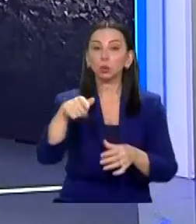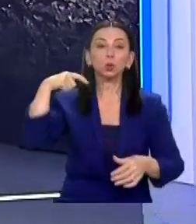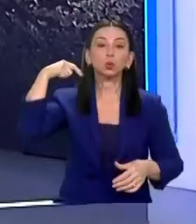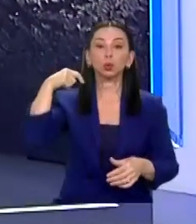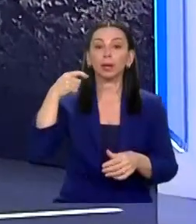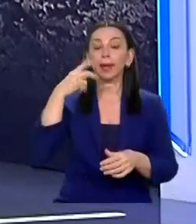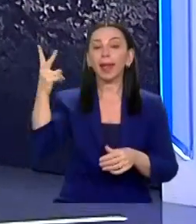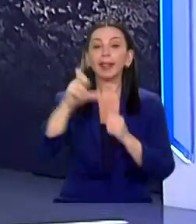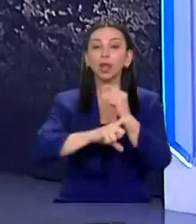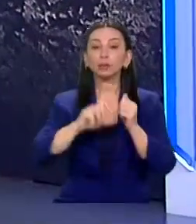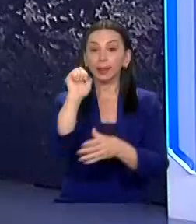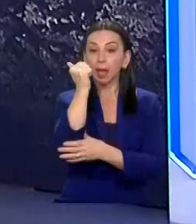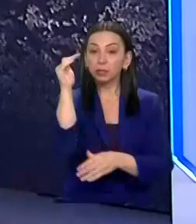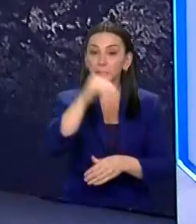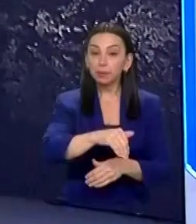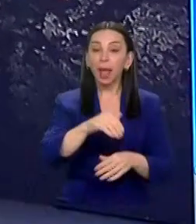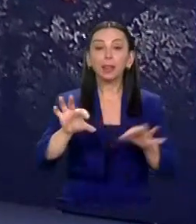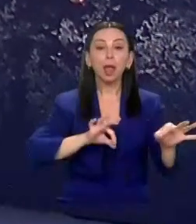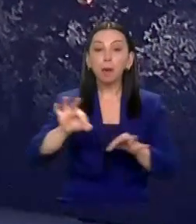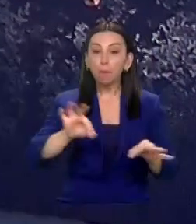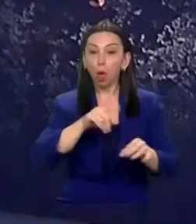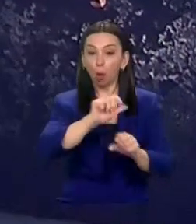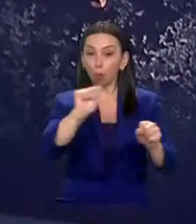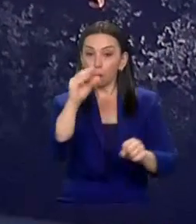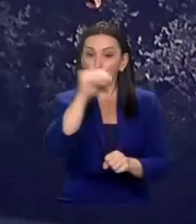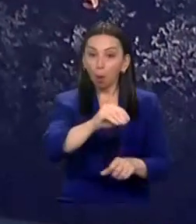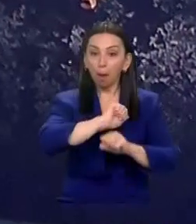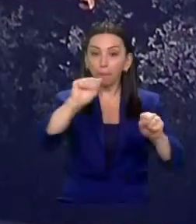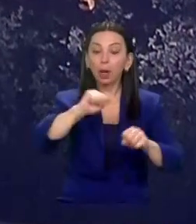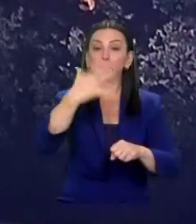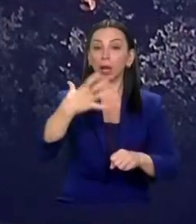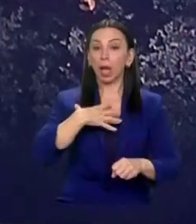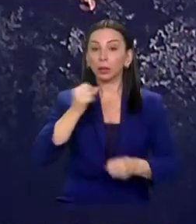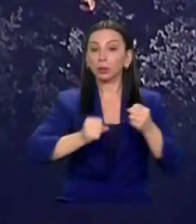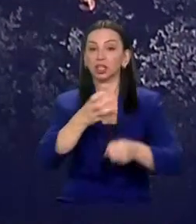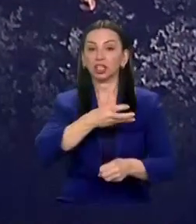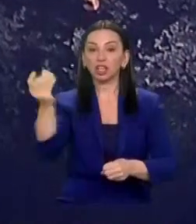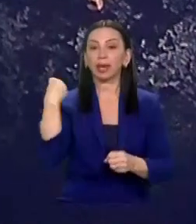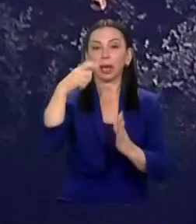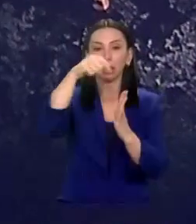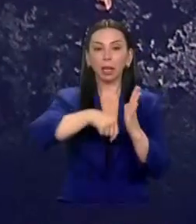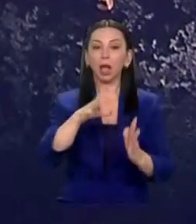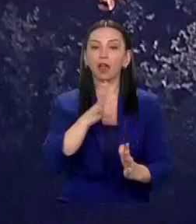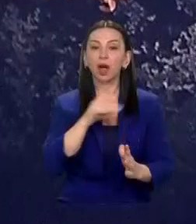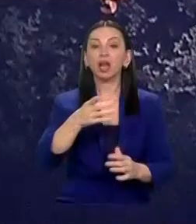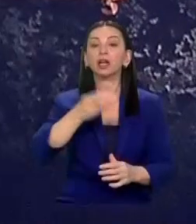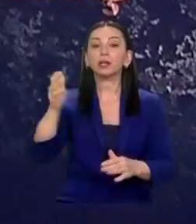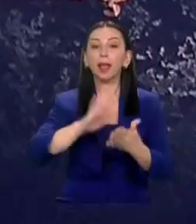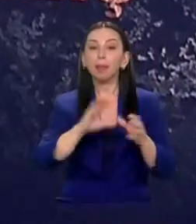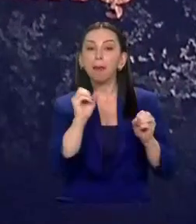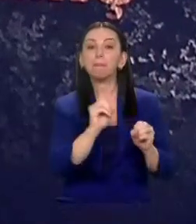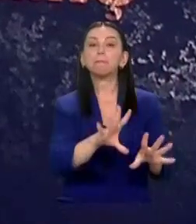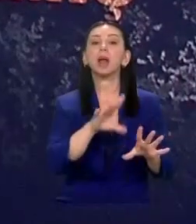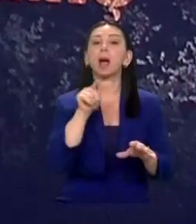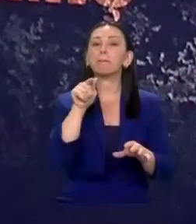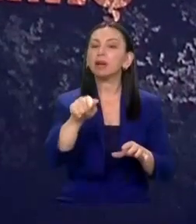Suriyeli teröristin Taksim'e gelmesi, İstiklal Caddesi'ne bombayı koyup patlatması ve kaçmasına ait yeni detaylardı. Kaçarken elinden bırakmadığı gülün sırrı